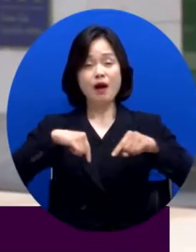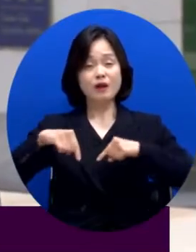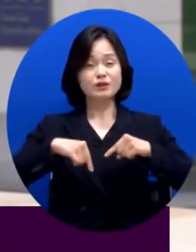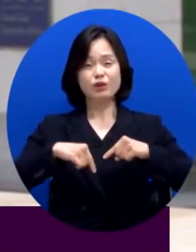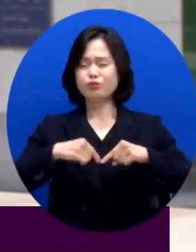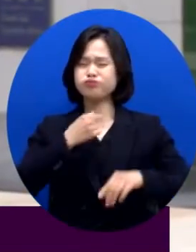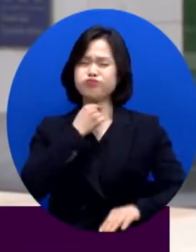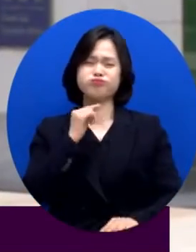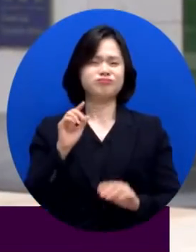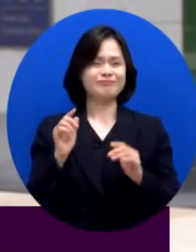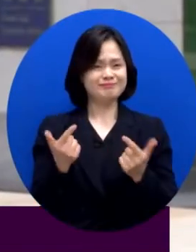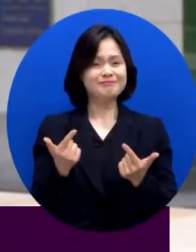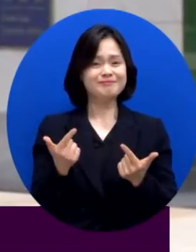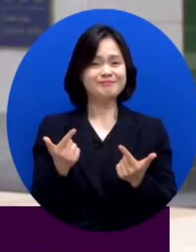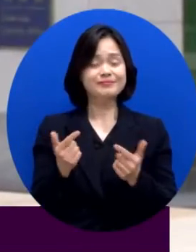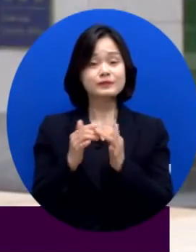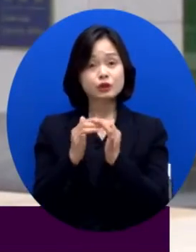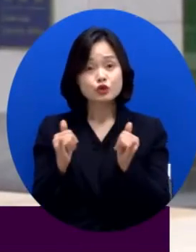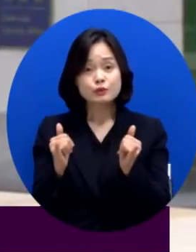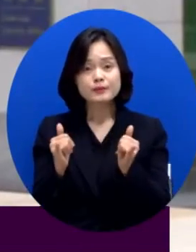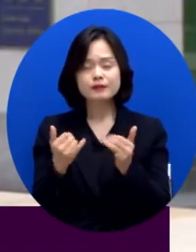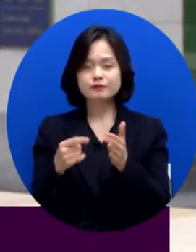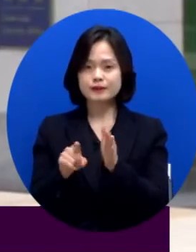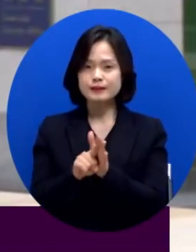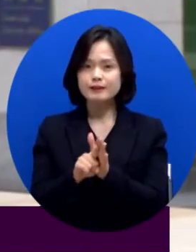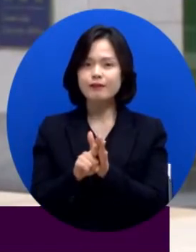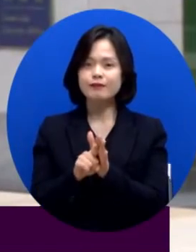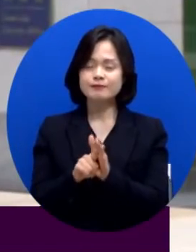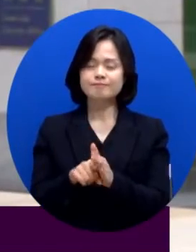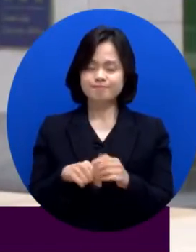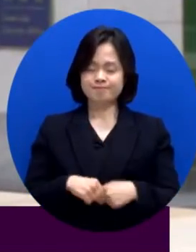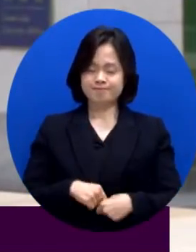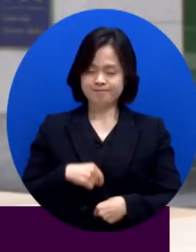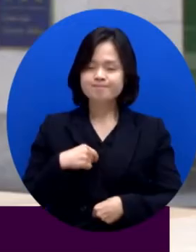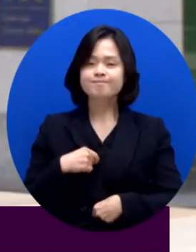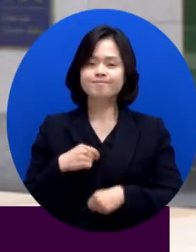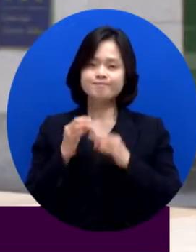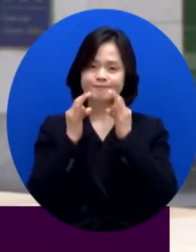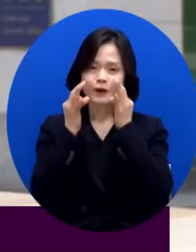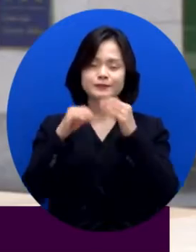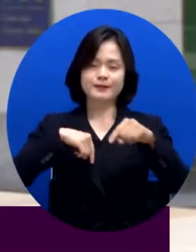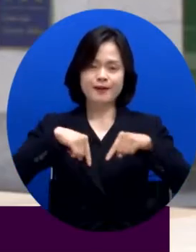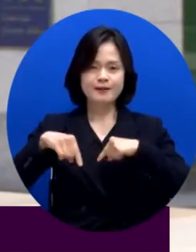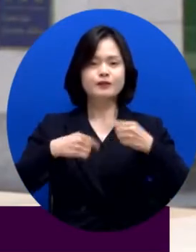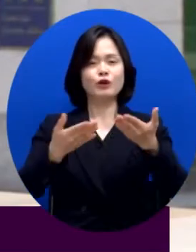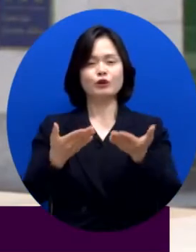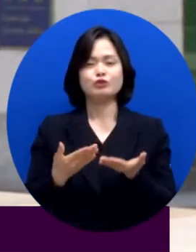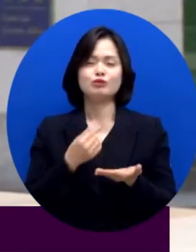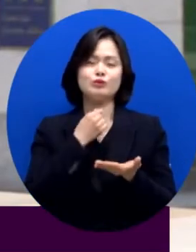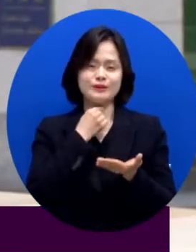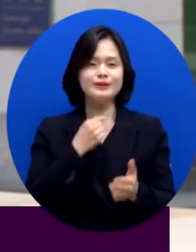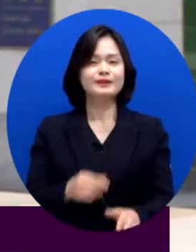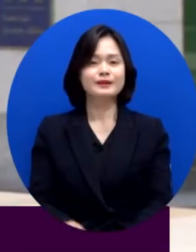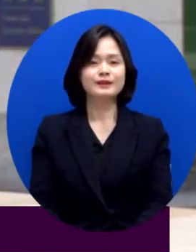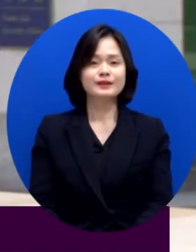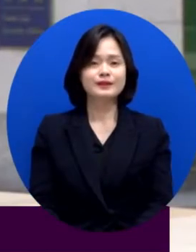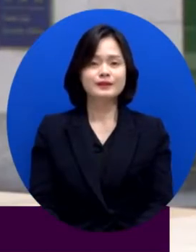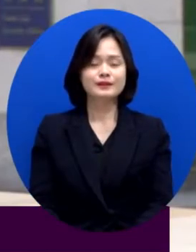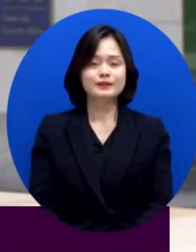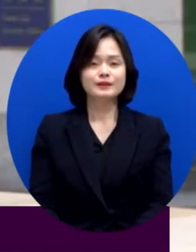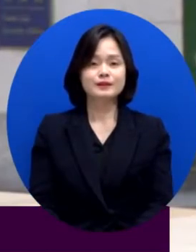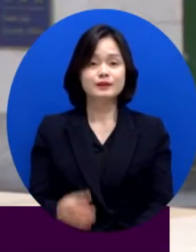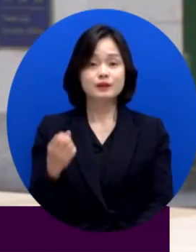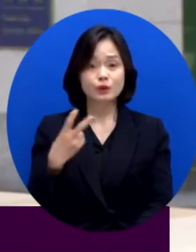아니고 서민들의 피부에 실제로 와닿을 수 있는 실제적인 행정들을 많이 펼쳤으면 좋겠습니다. 그리고